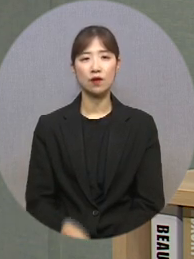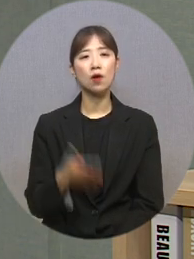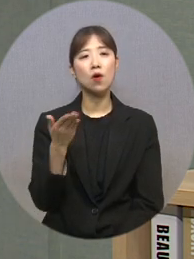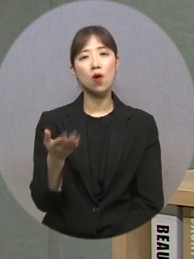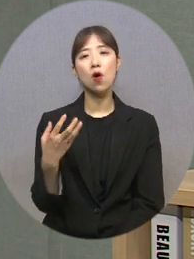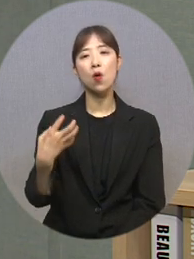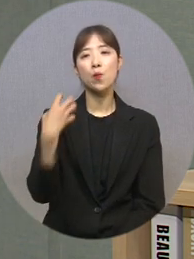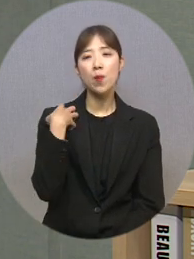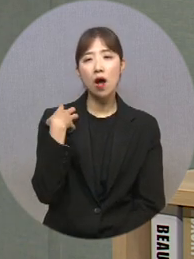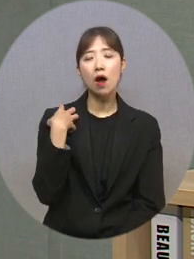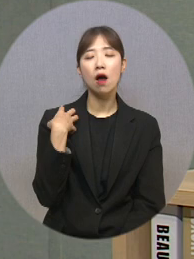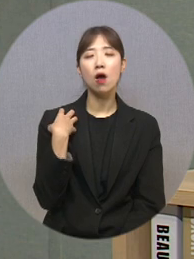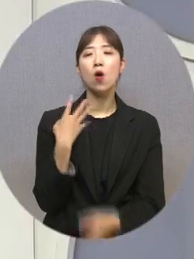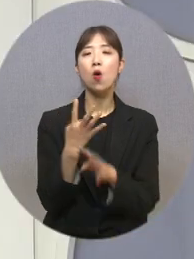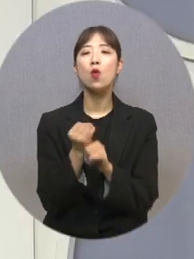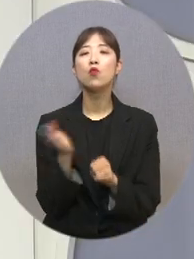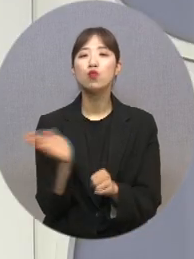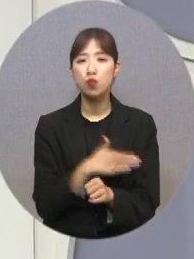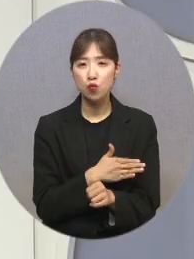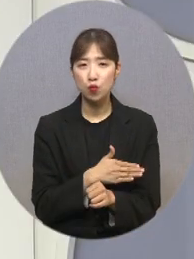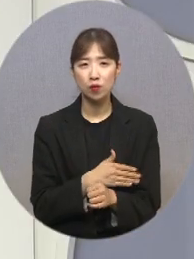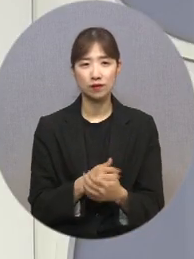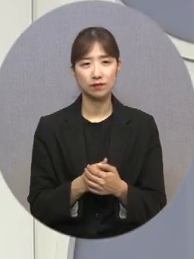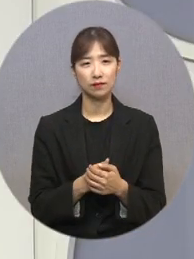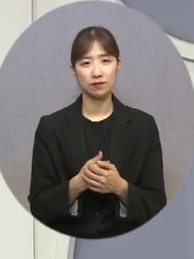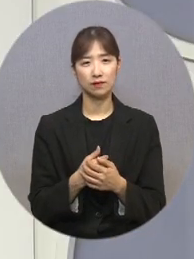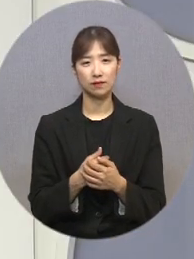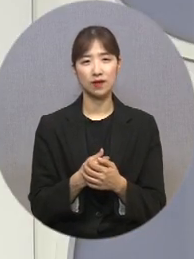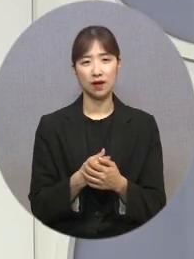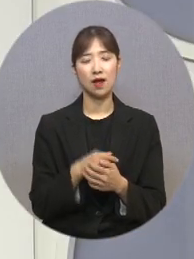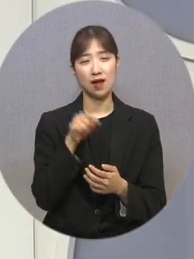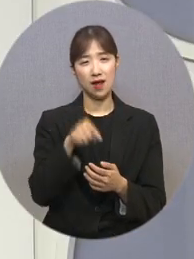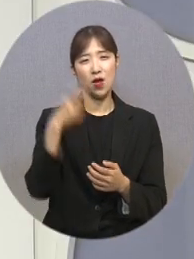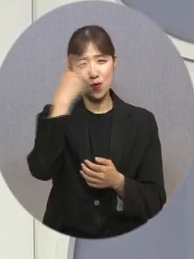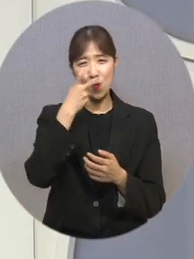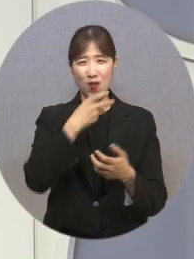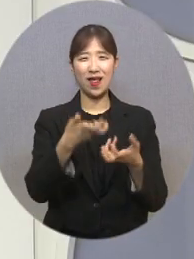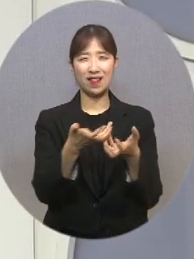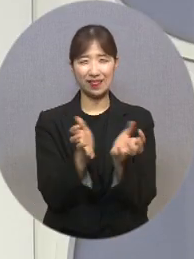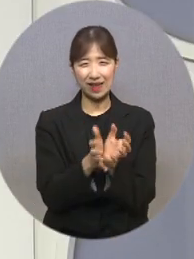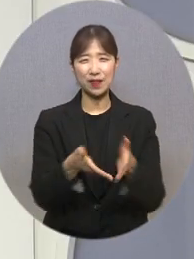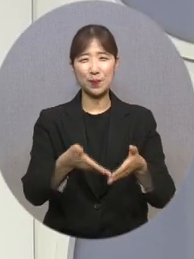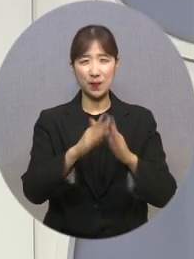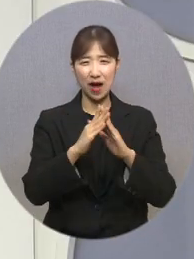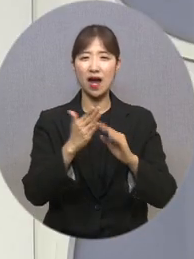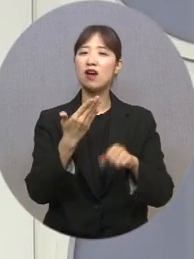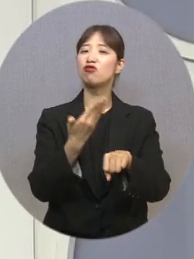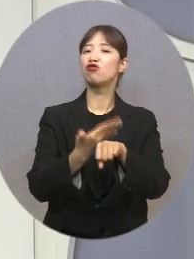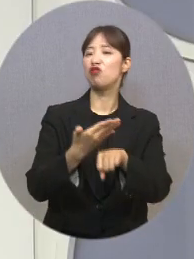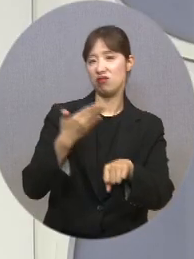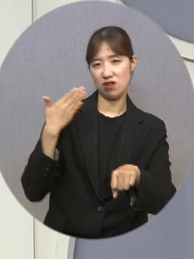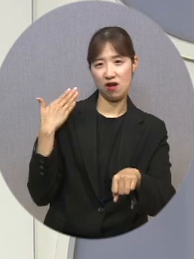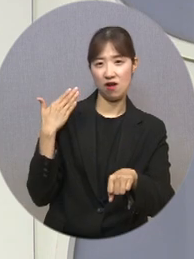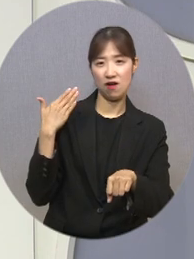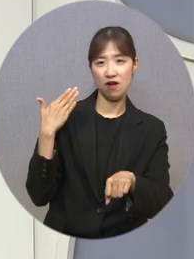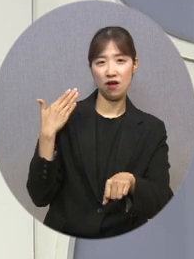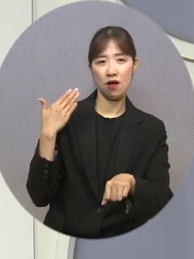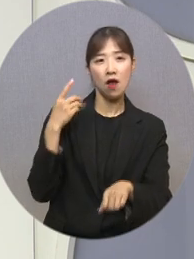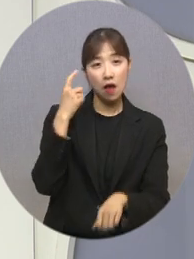언제 맡으셨어요? 원래 이제 중요 경제범죄 조사단이 생긴 게 한 9년 전에 생겼습니다. 아.